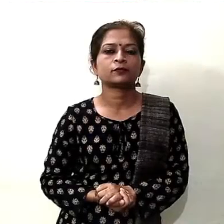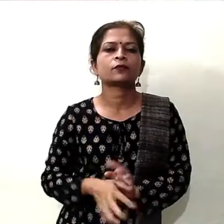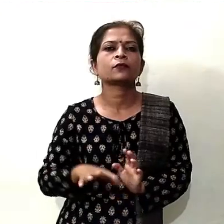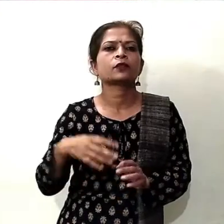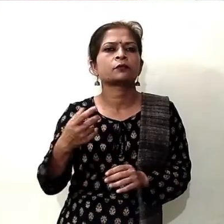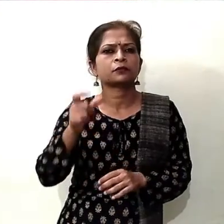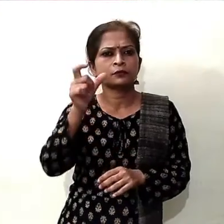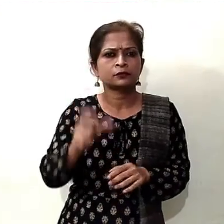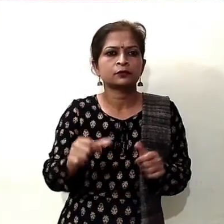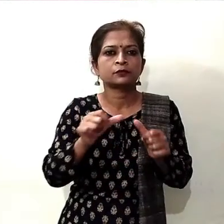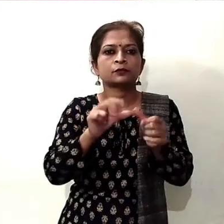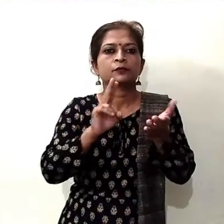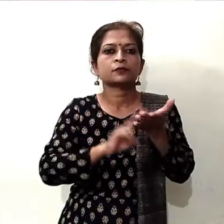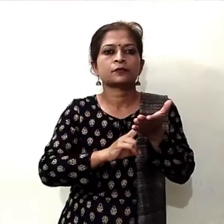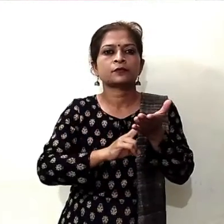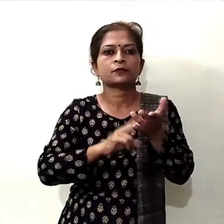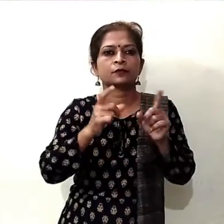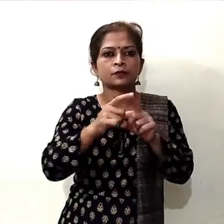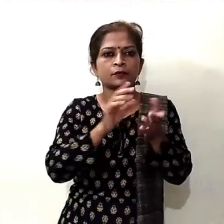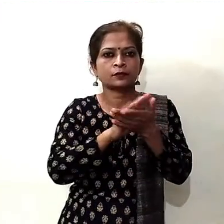अंधकासुर की कहानी कुछ इस तरह की है कि